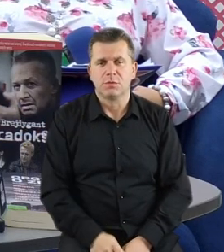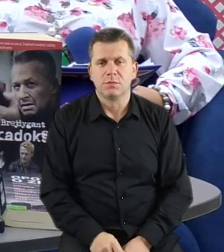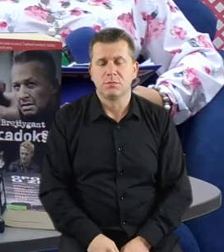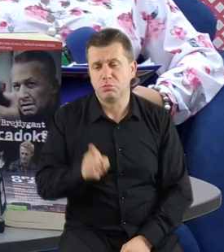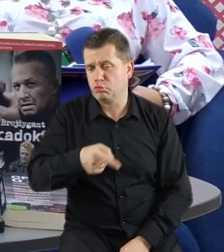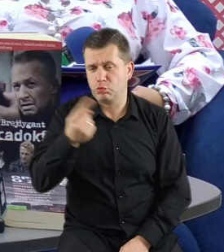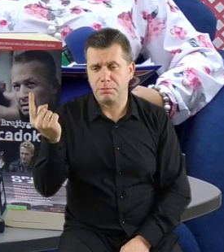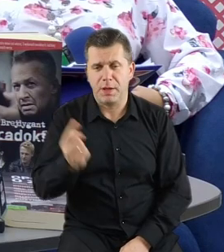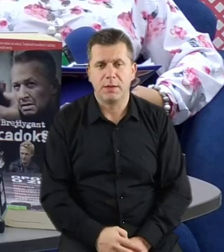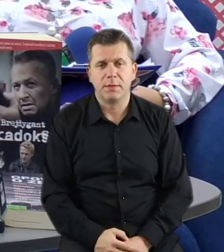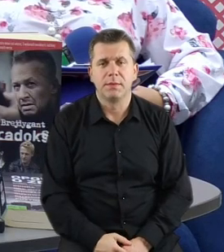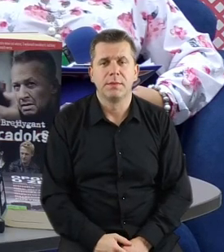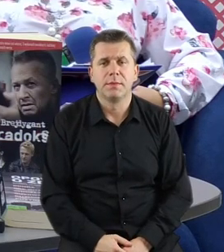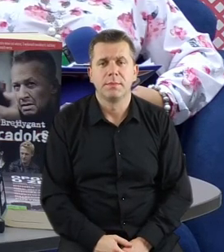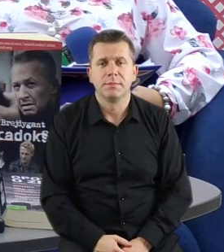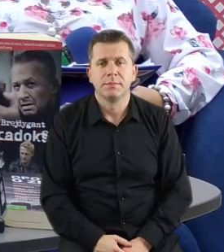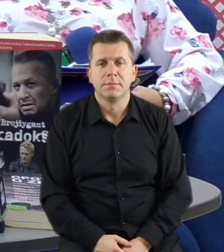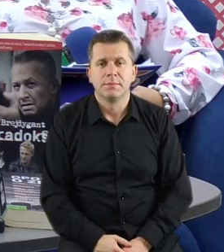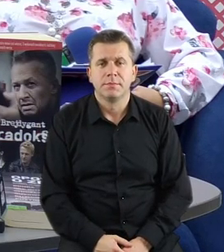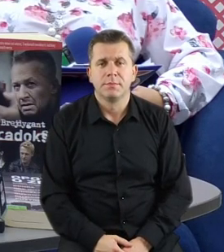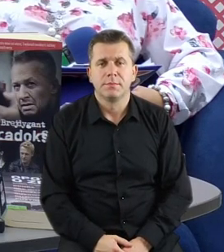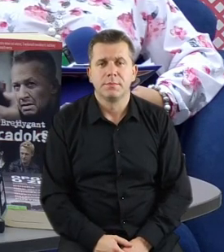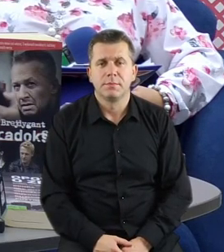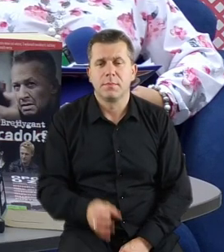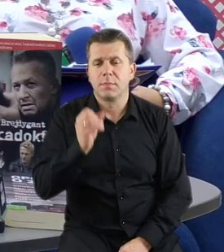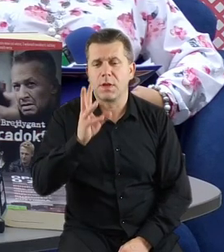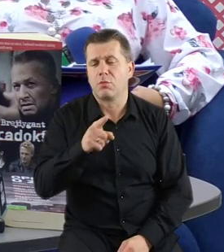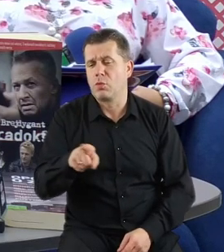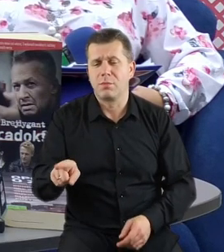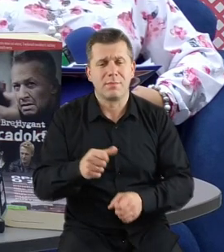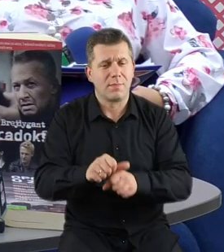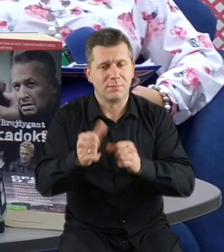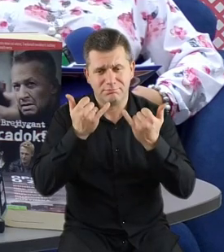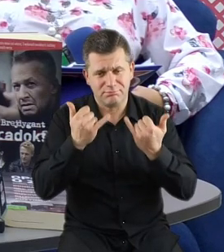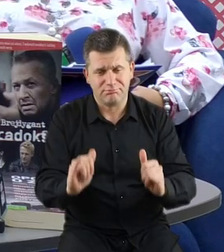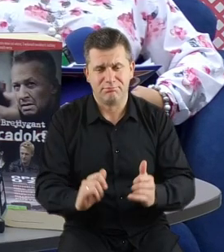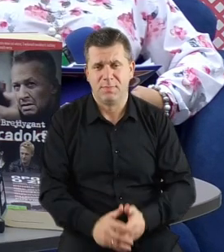I super. Natomiast tak, no to są zupełnie inne